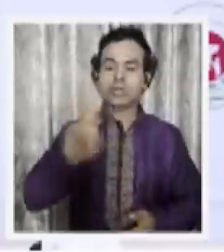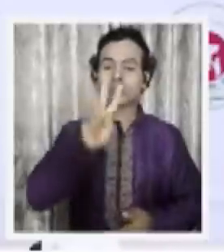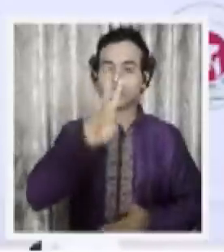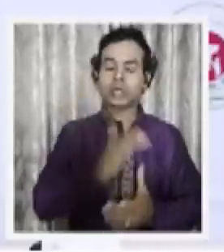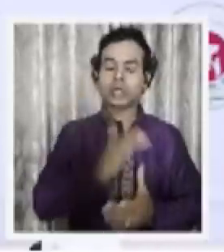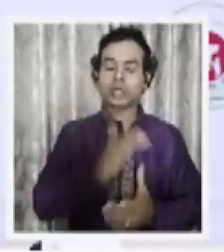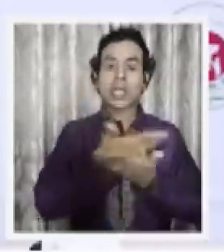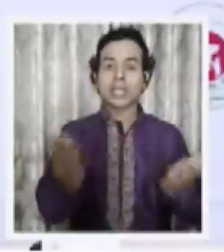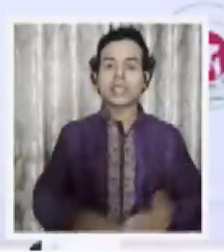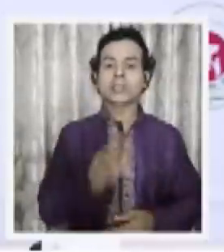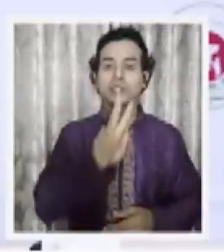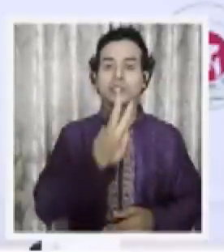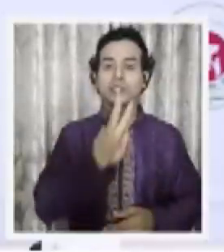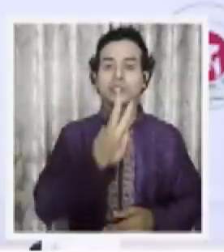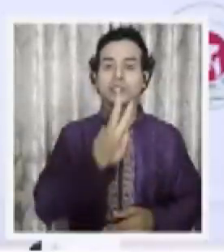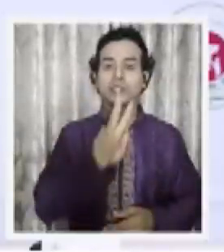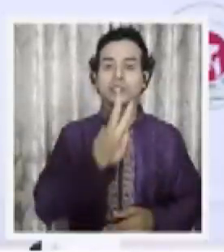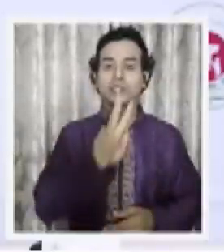সারা দেশে অক্সিজেন সিলিন্ডারের সংখ্যা